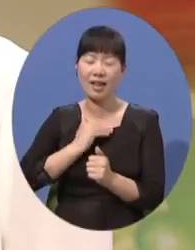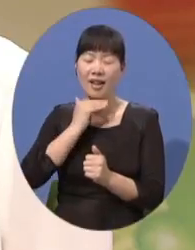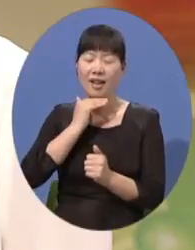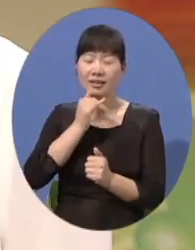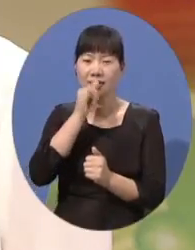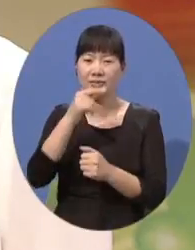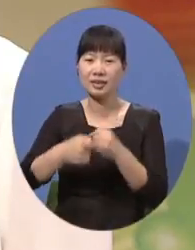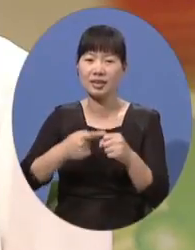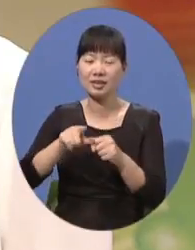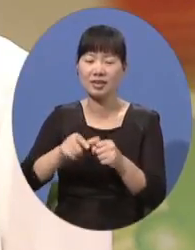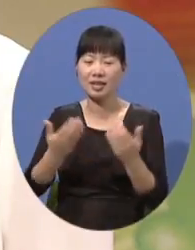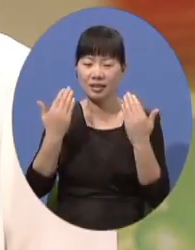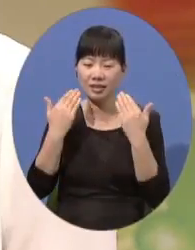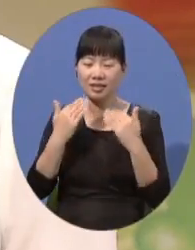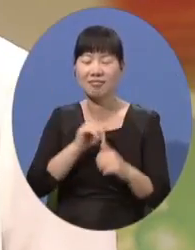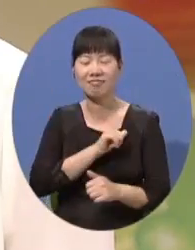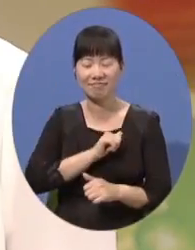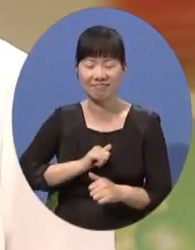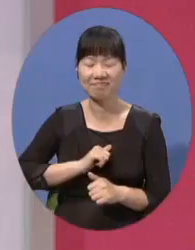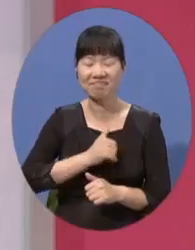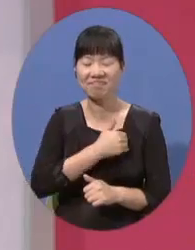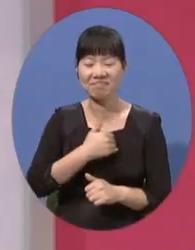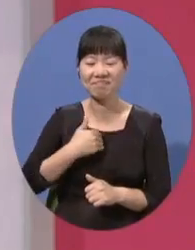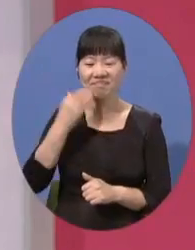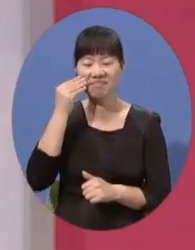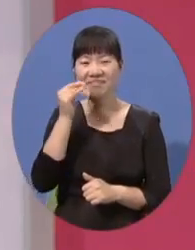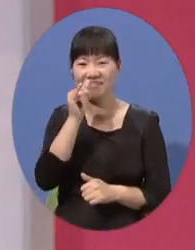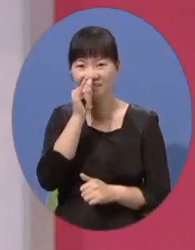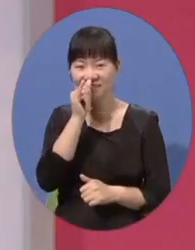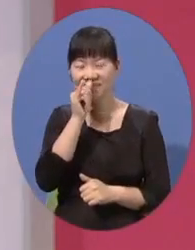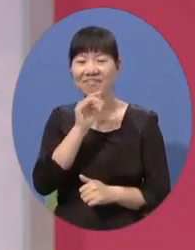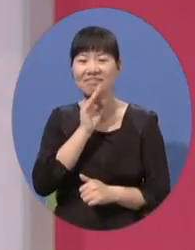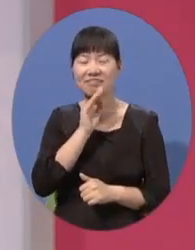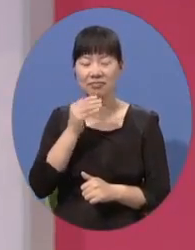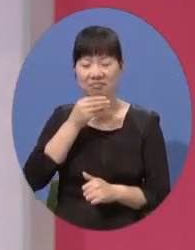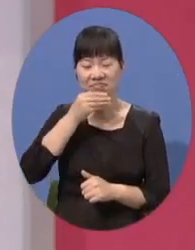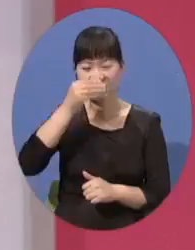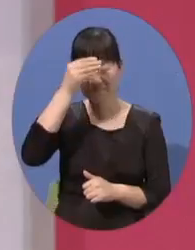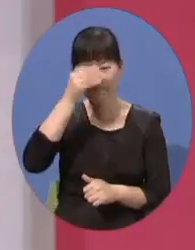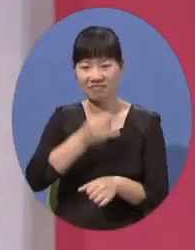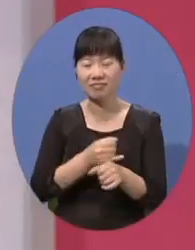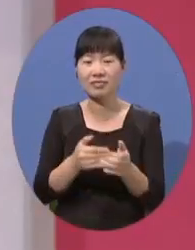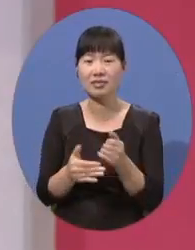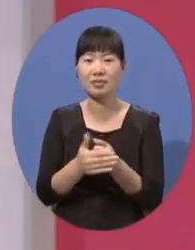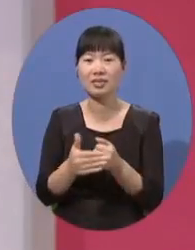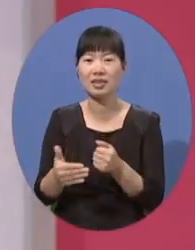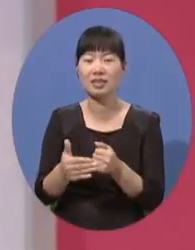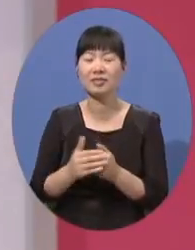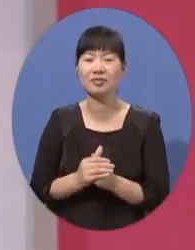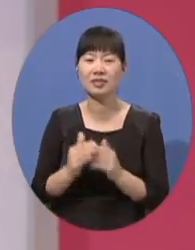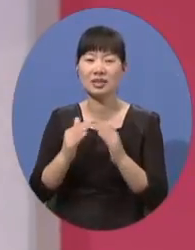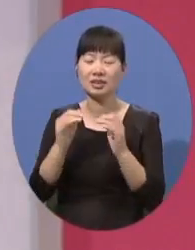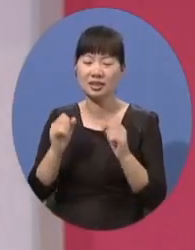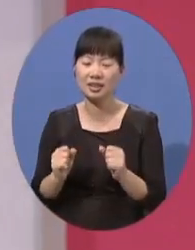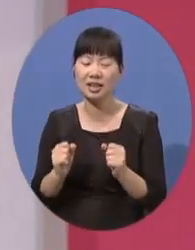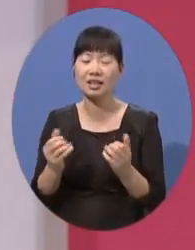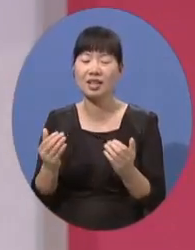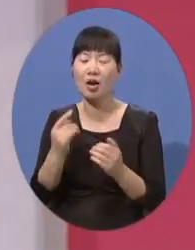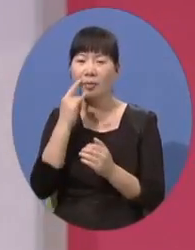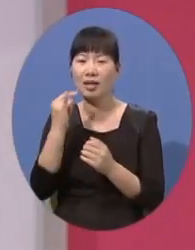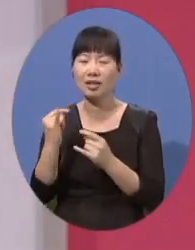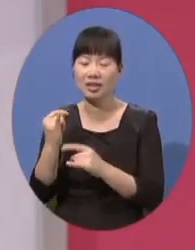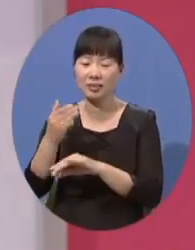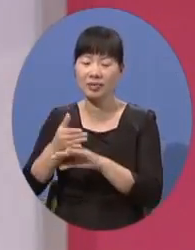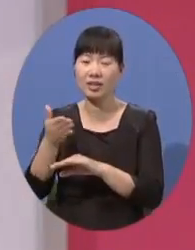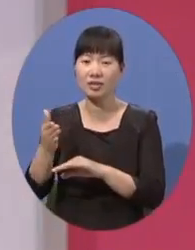그것도 한 1년 지나니까 견딜만 하더라고요. 안면이 두꺼워져서. 근데 늘 전원들한테 고마워하는 것도 있고, 엄마